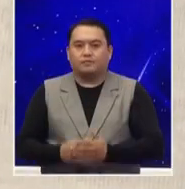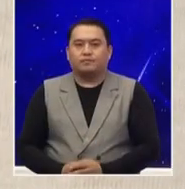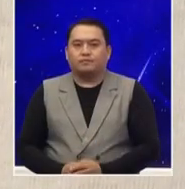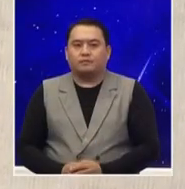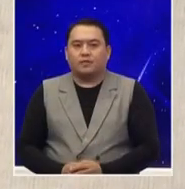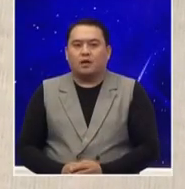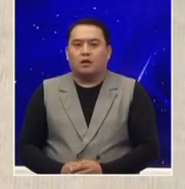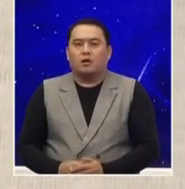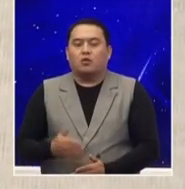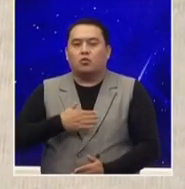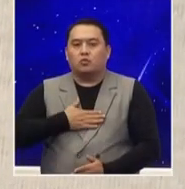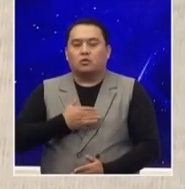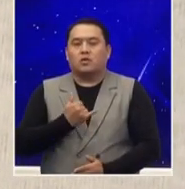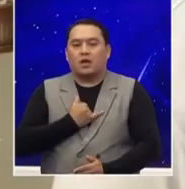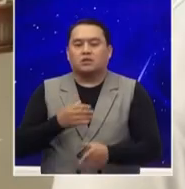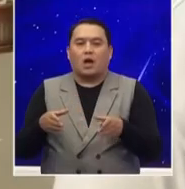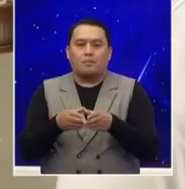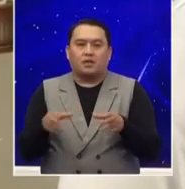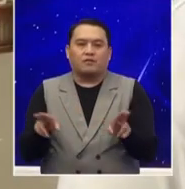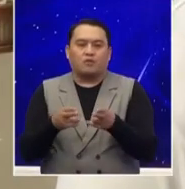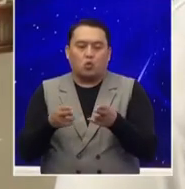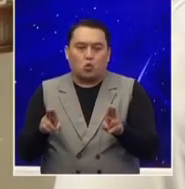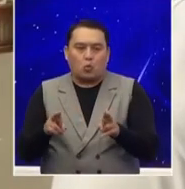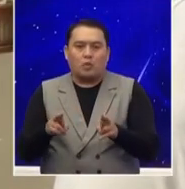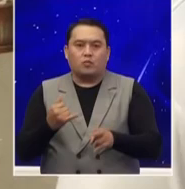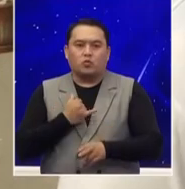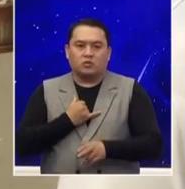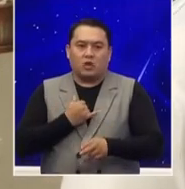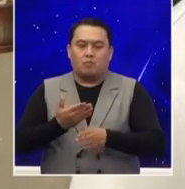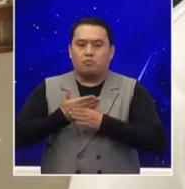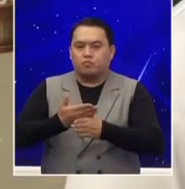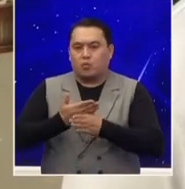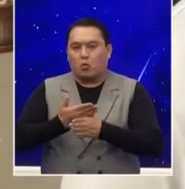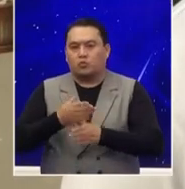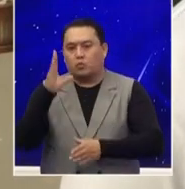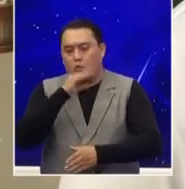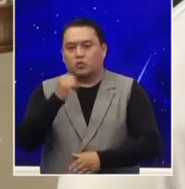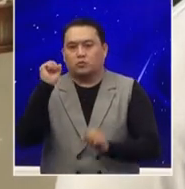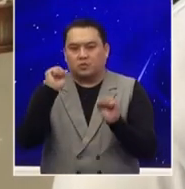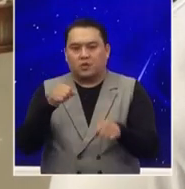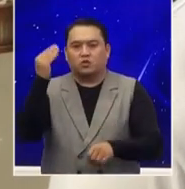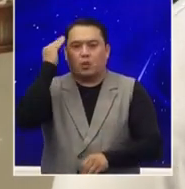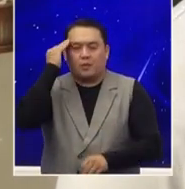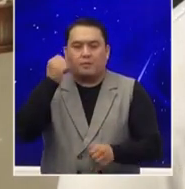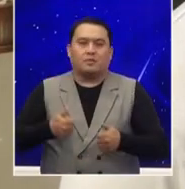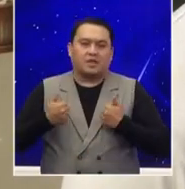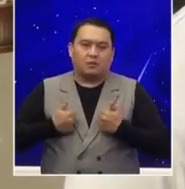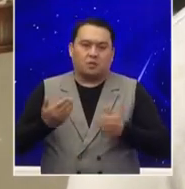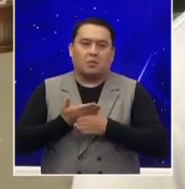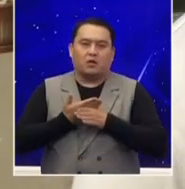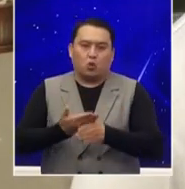с ребятами командой нашим клубом мы оказываем все что мы можем сделать мы вот пытаемся помочь